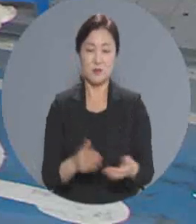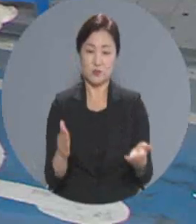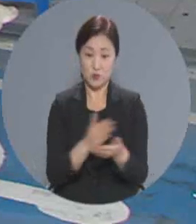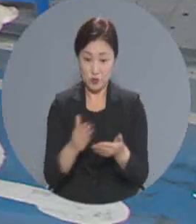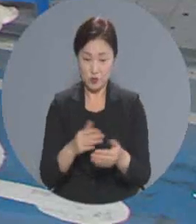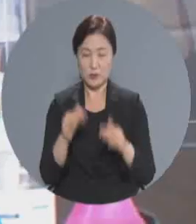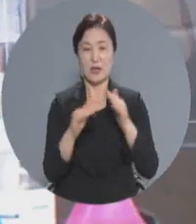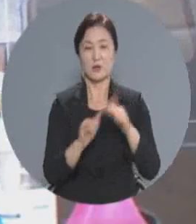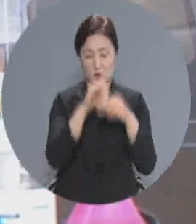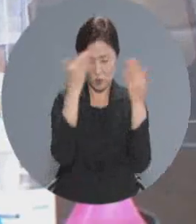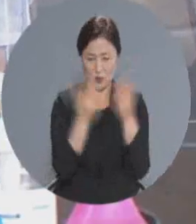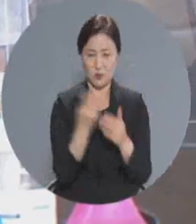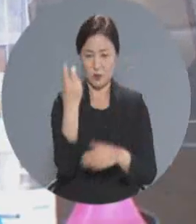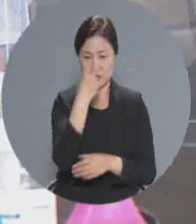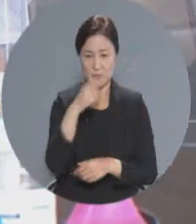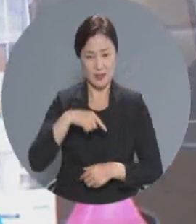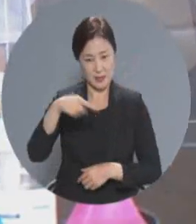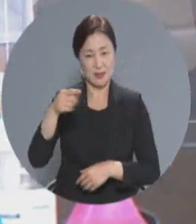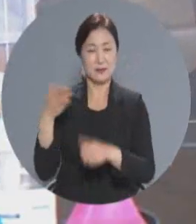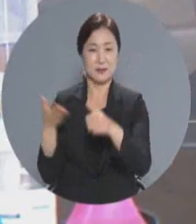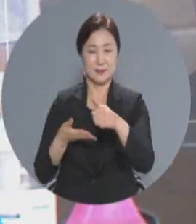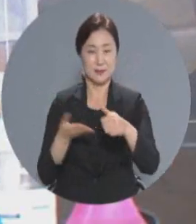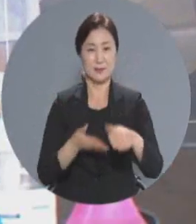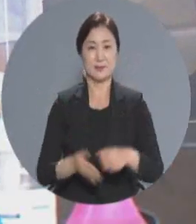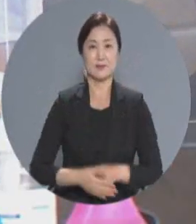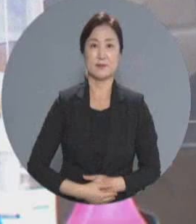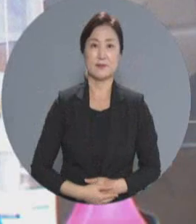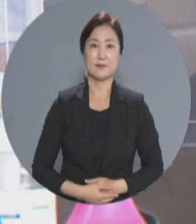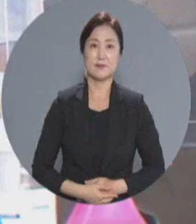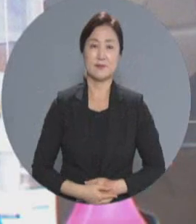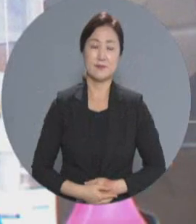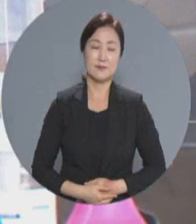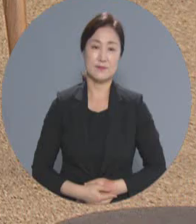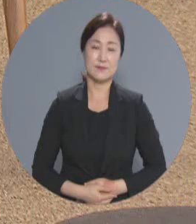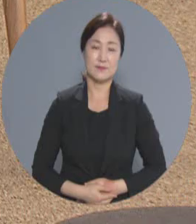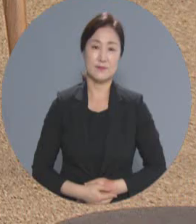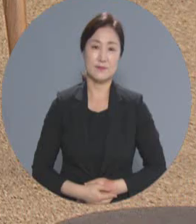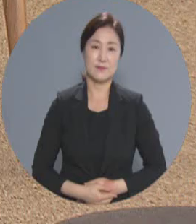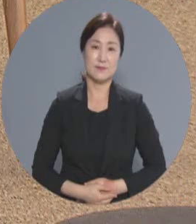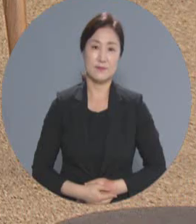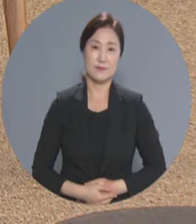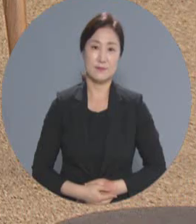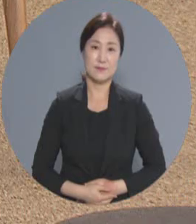전체가 진단검사를 받아달라고 당부했습니다. MBC 뉴스 윤은수입니다.